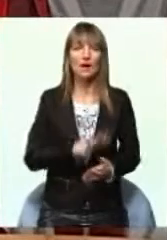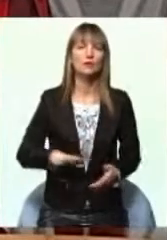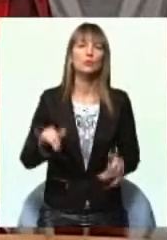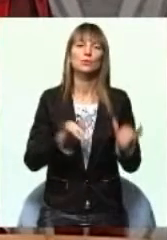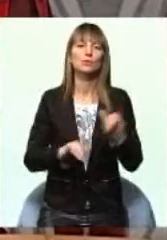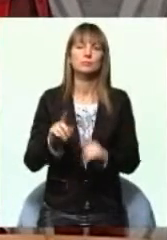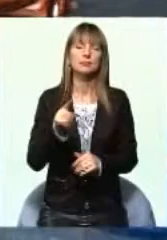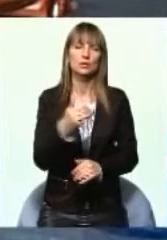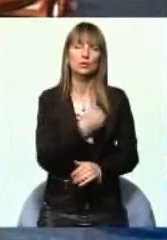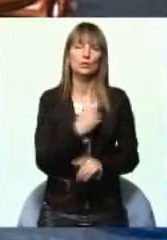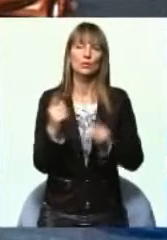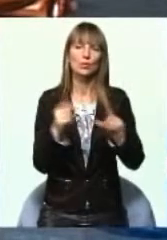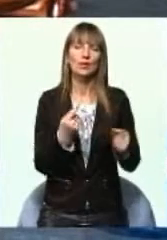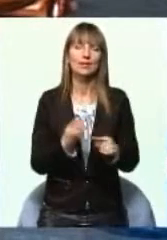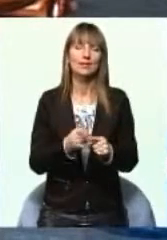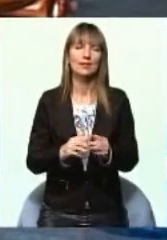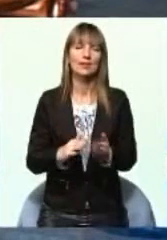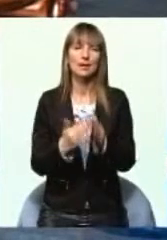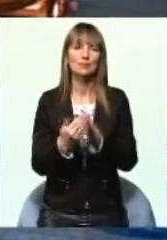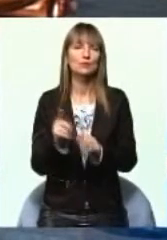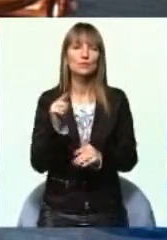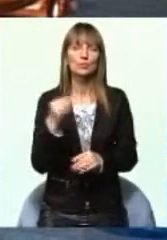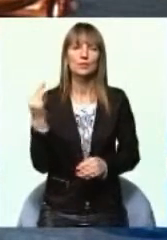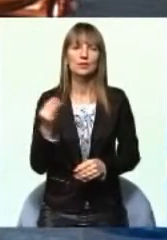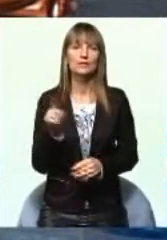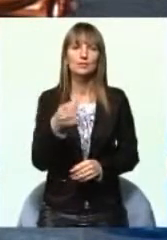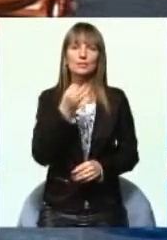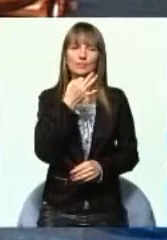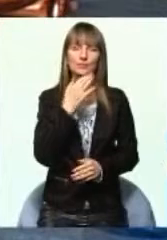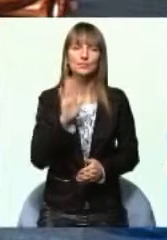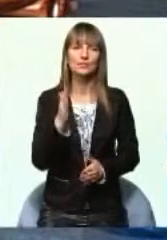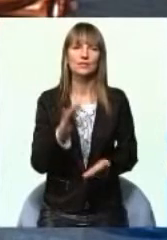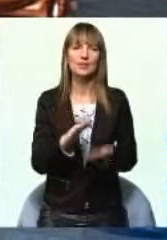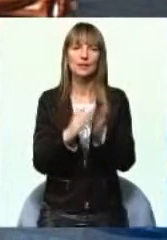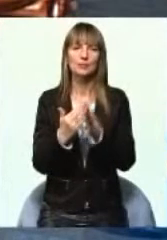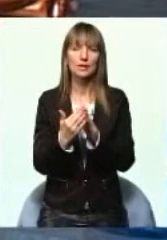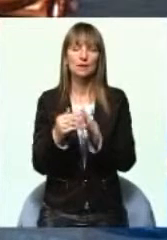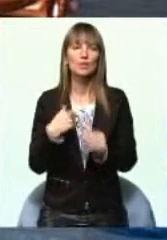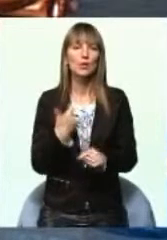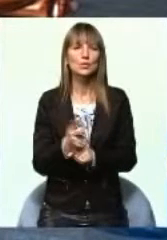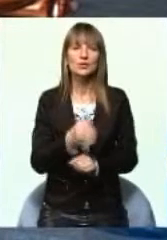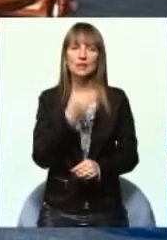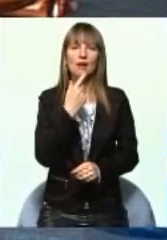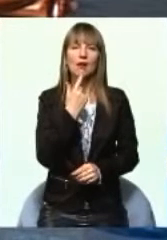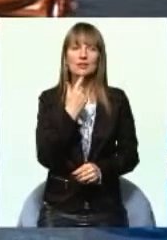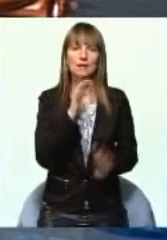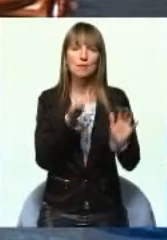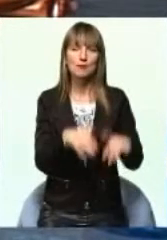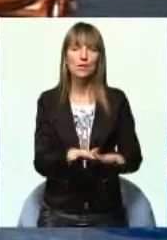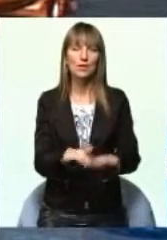хотів поїхати? В Єгипет. А що там такого цікавого? Що тобі подобається от саме в Єгипті? Мені дуже подобається Красне